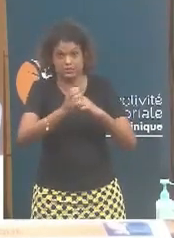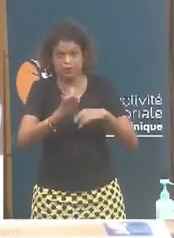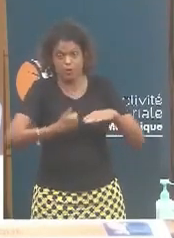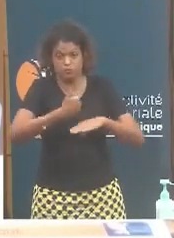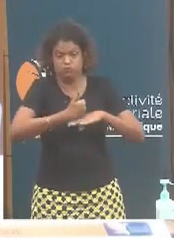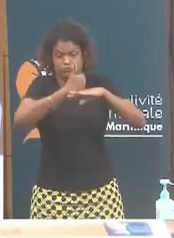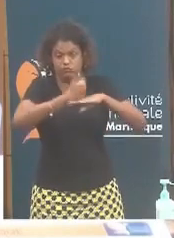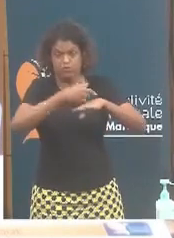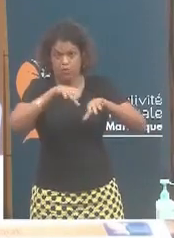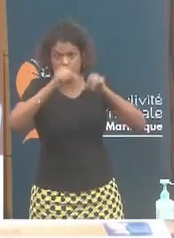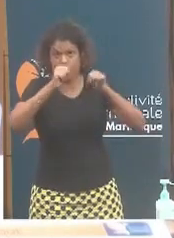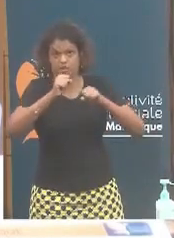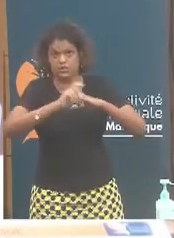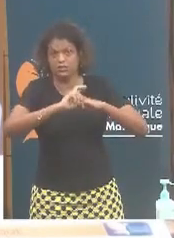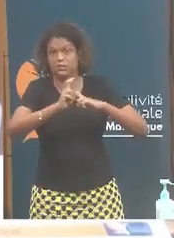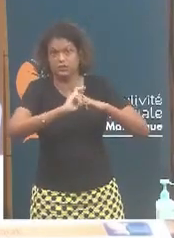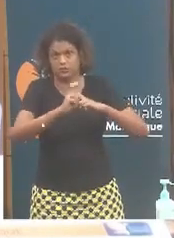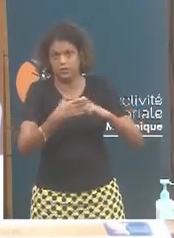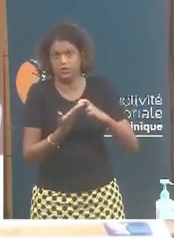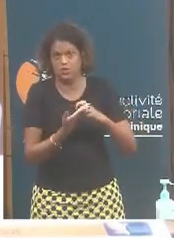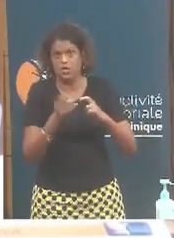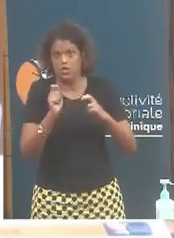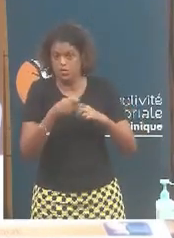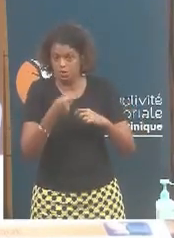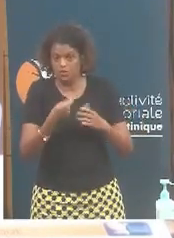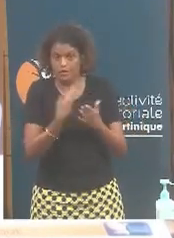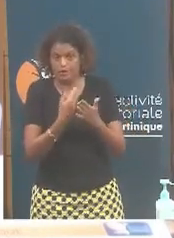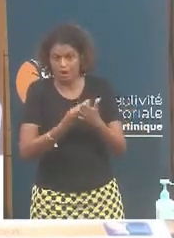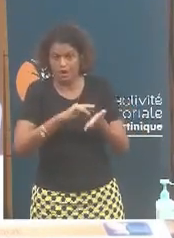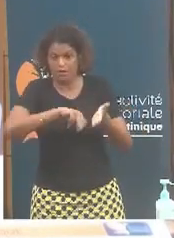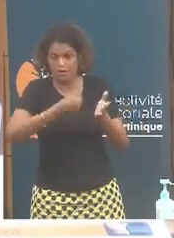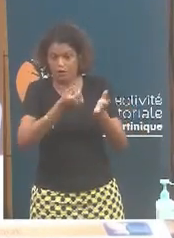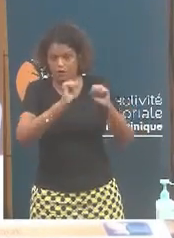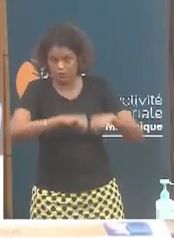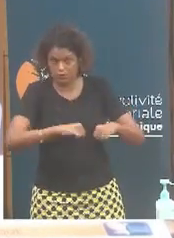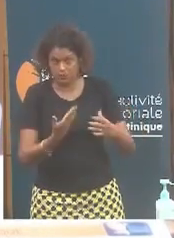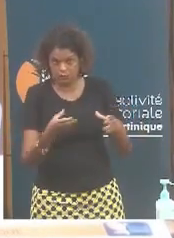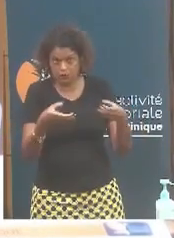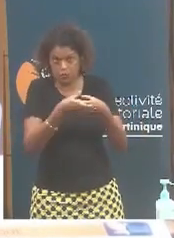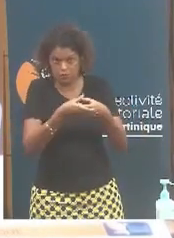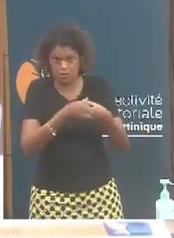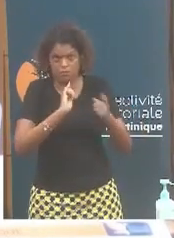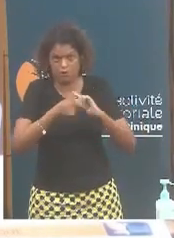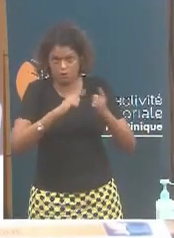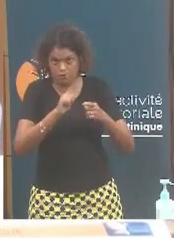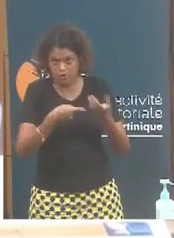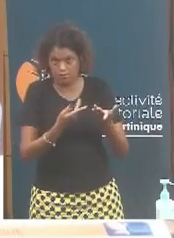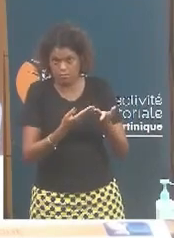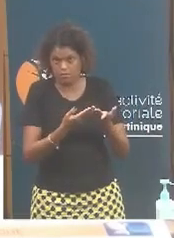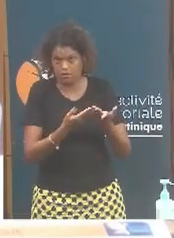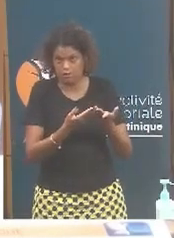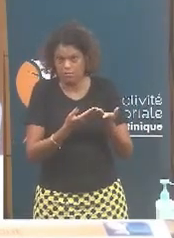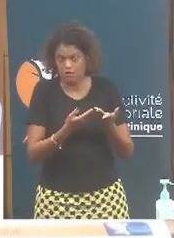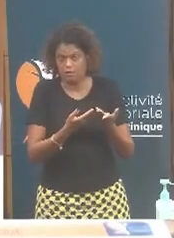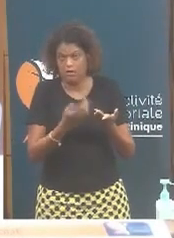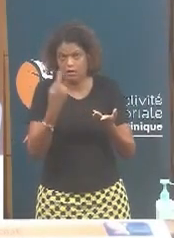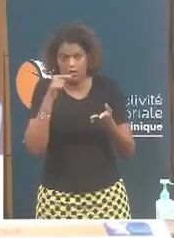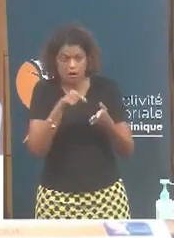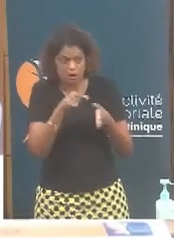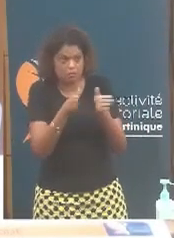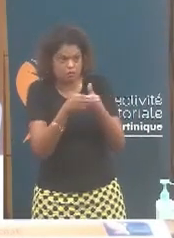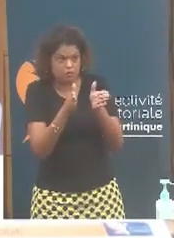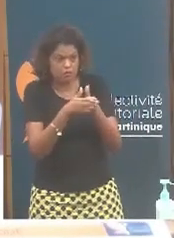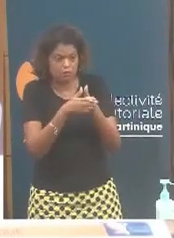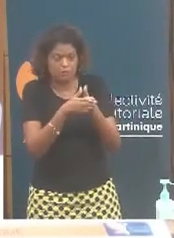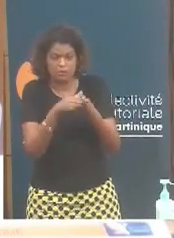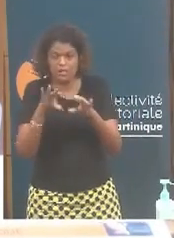compétence transport. Elle a passé une convention de groupement de commandes avec la CTM pour demander, en désignant